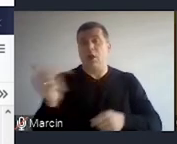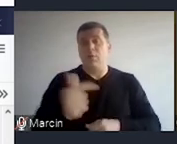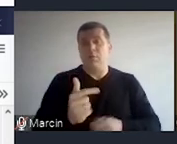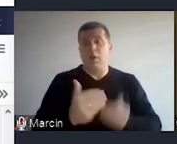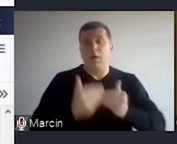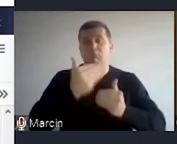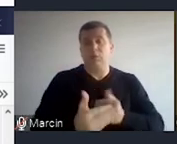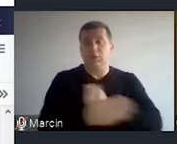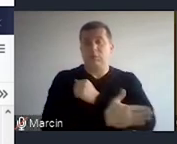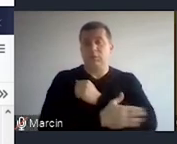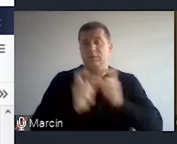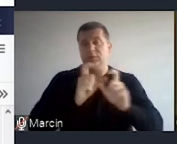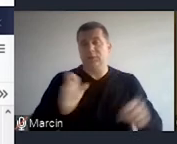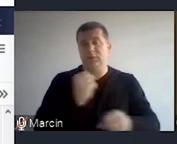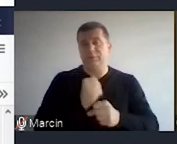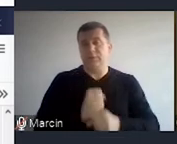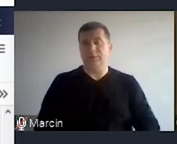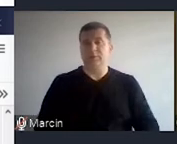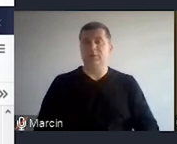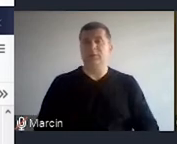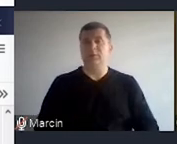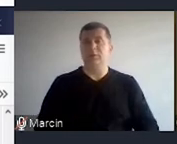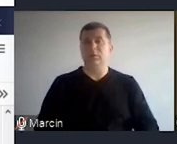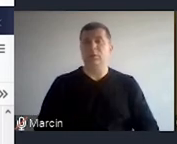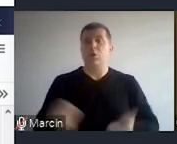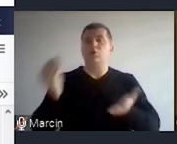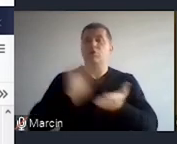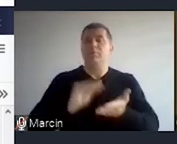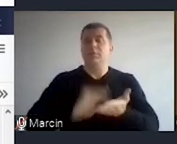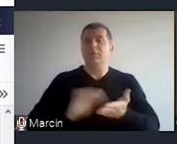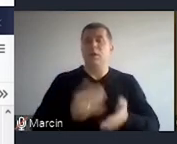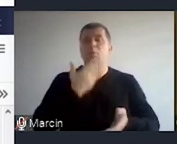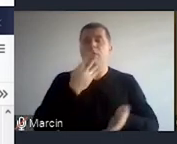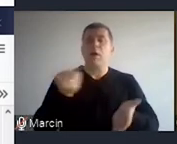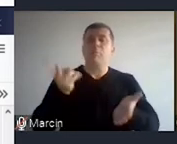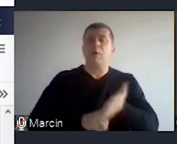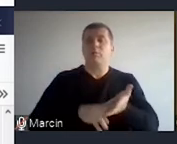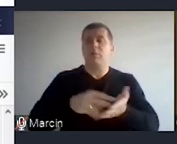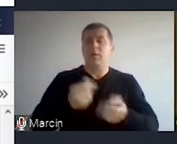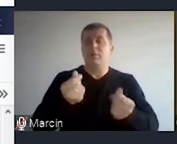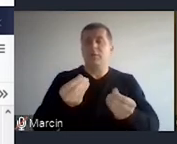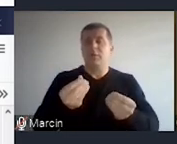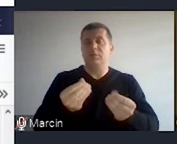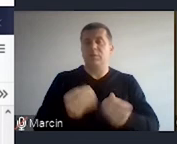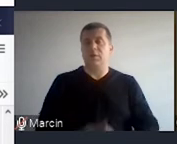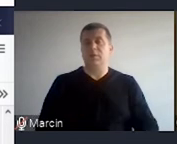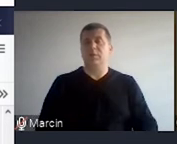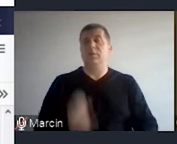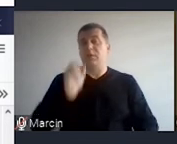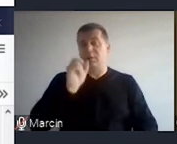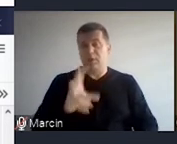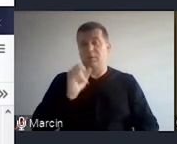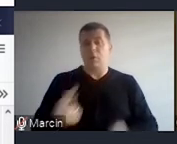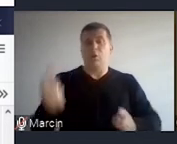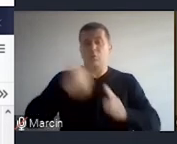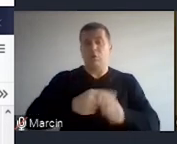poza podstawowym czasem. Ach, dopisała Pani, że mówimy o podwójnym finansowaniu. Tak, dodatek